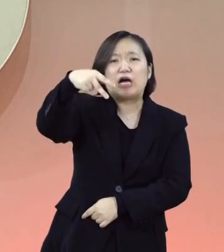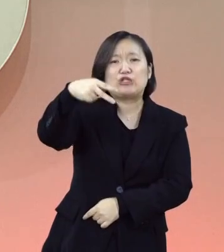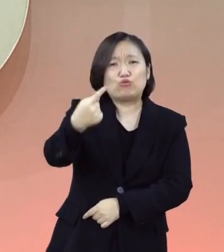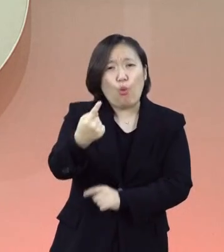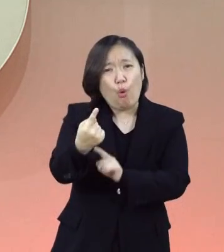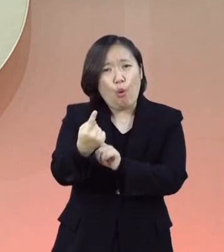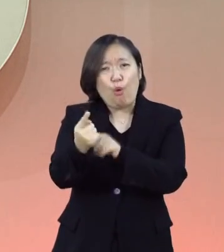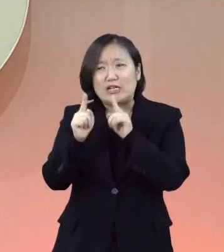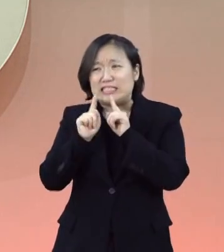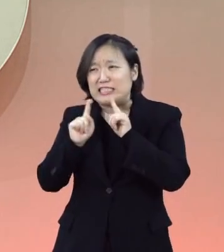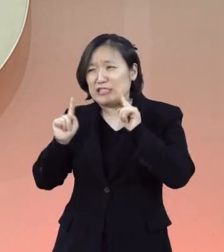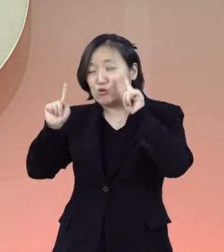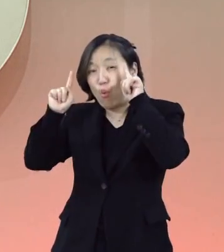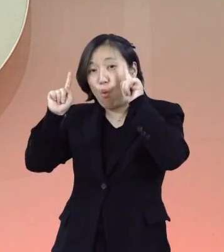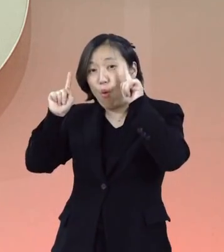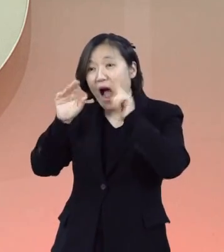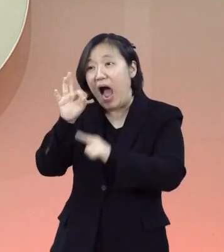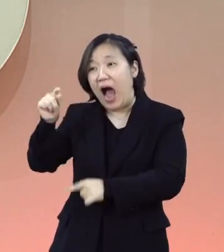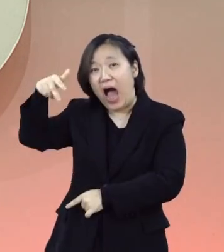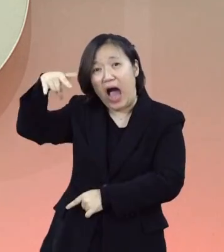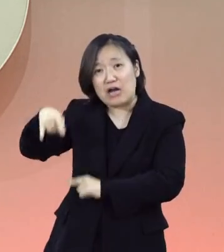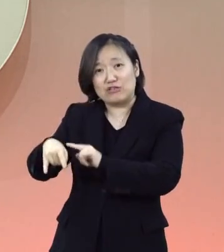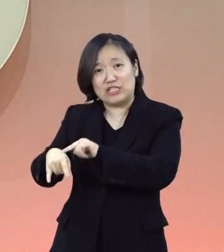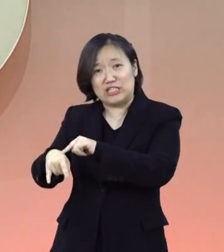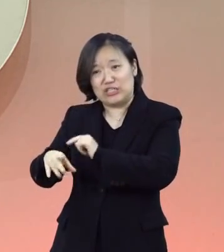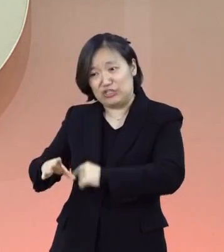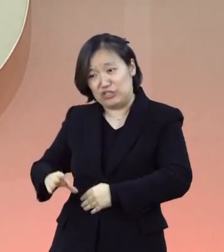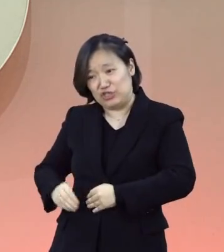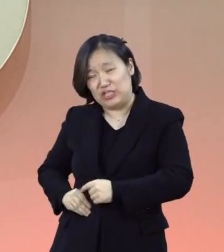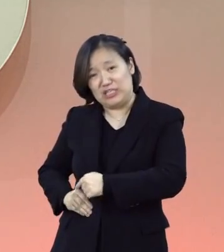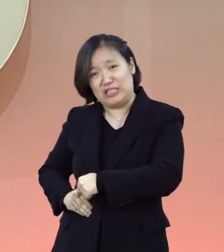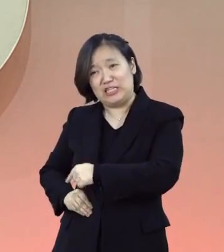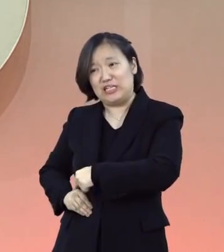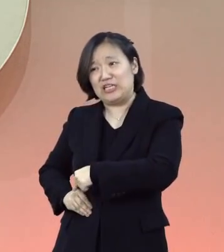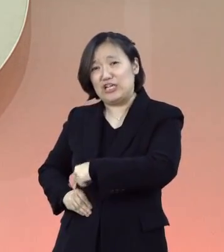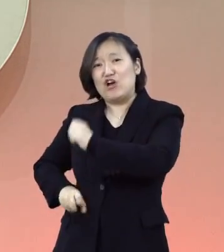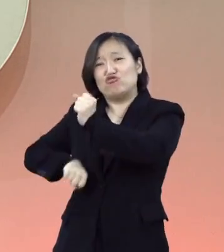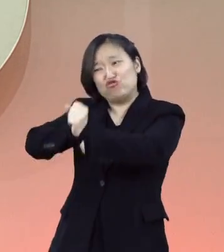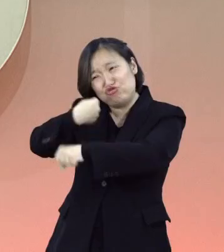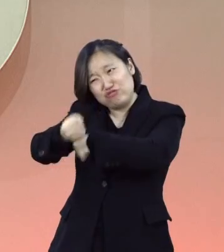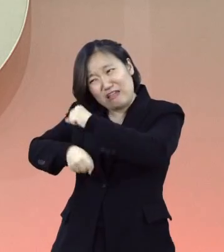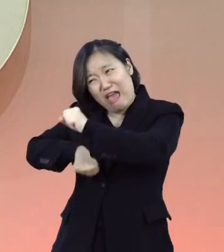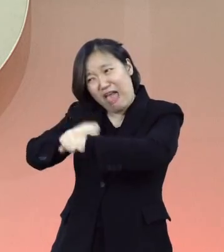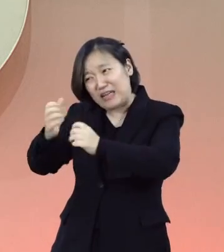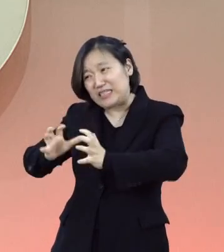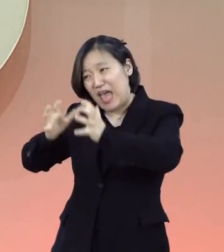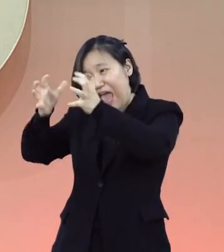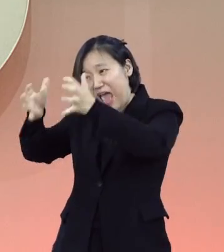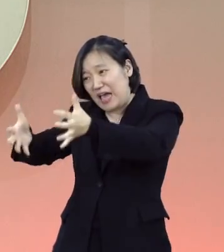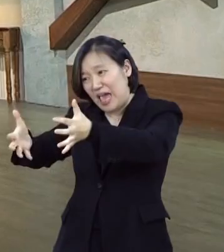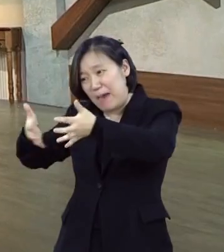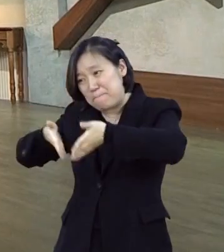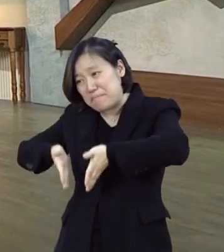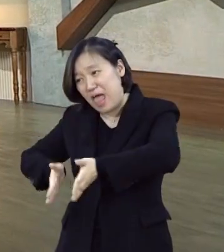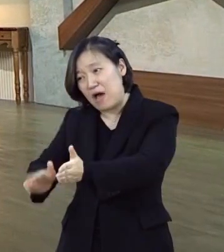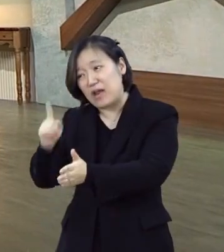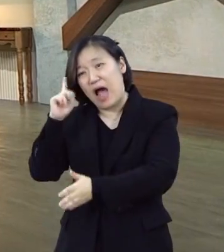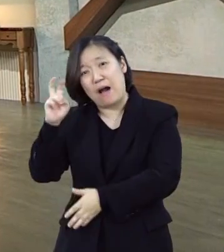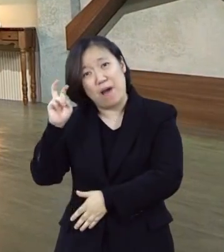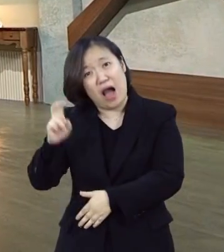축생, 그런 어리석은 세계에 태어났겠죠? 라고 부처님께 아뢰니까